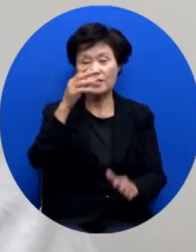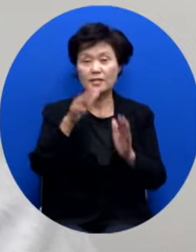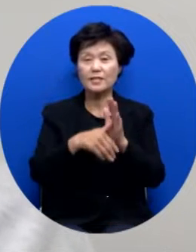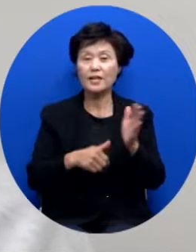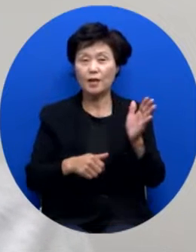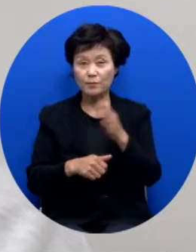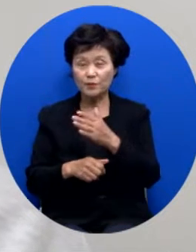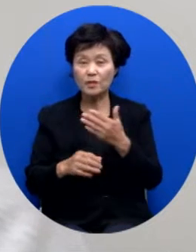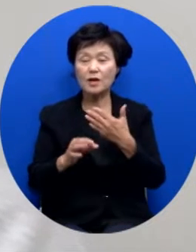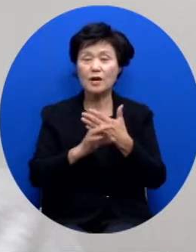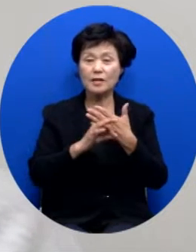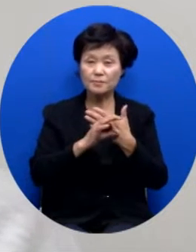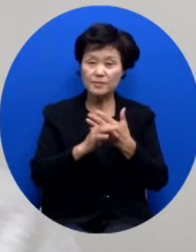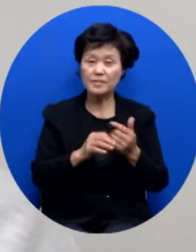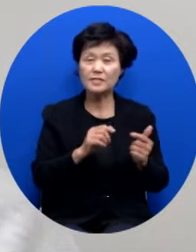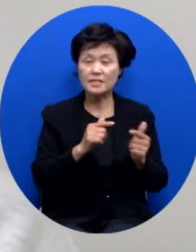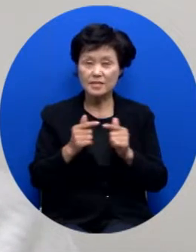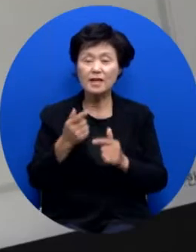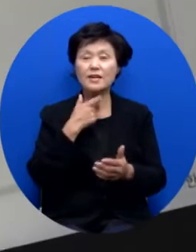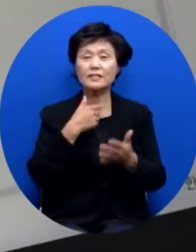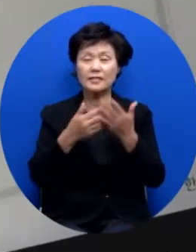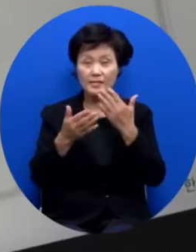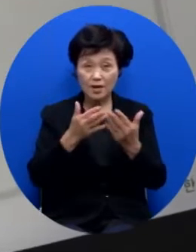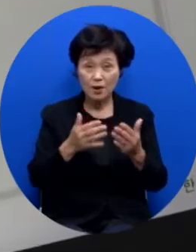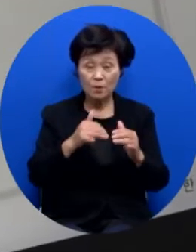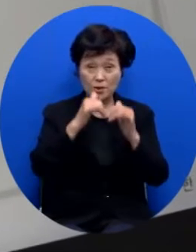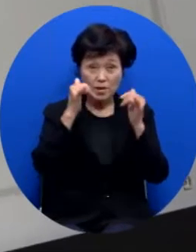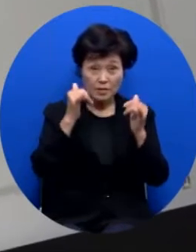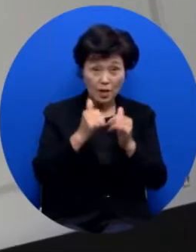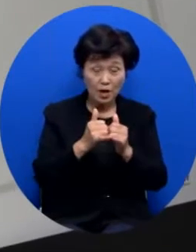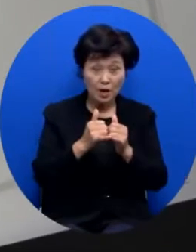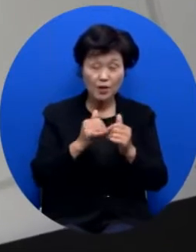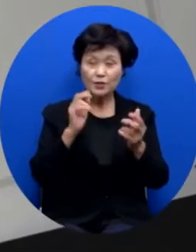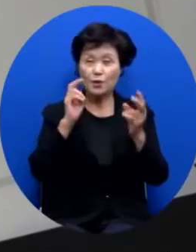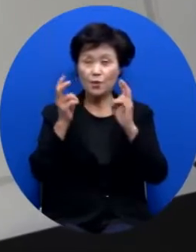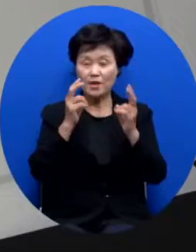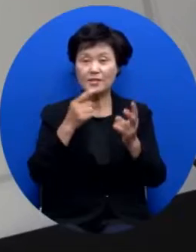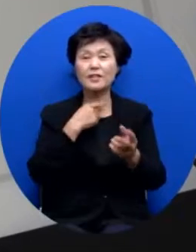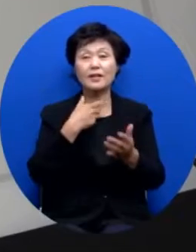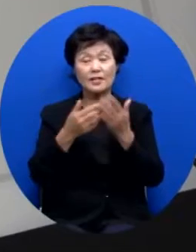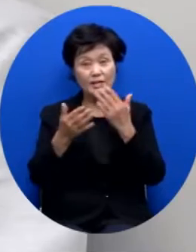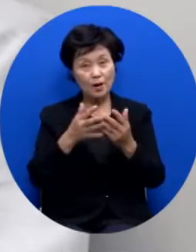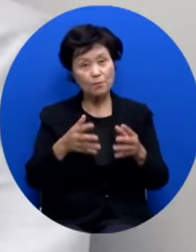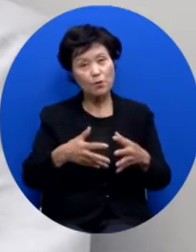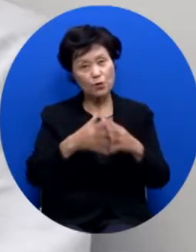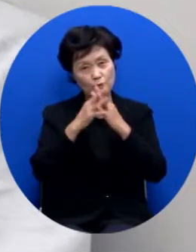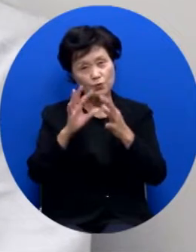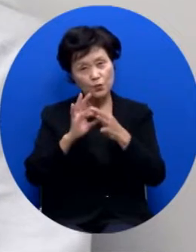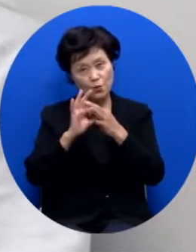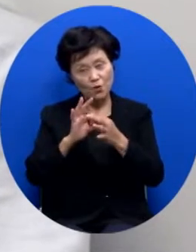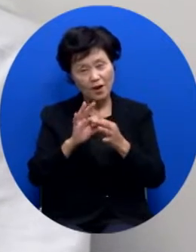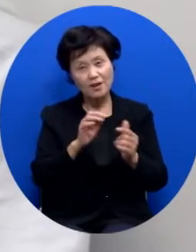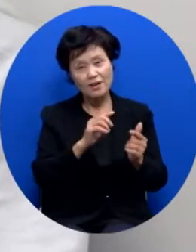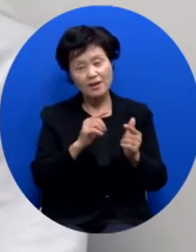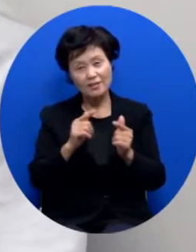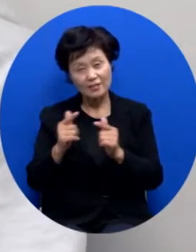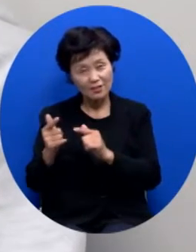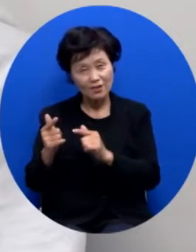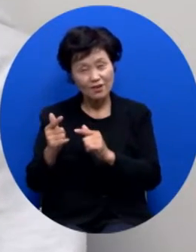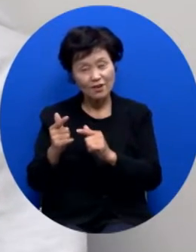인턴쉽과 현장 매니저 체험 사회적 기업 수업 등 건축 관련 개인 프로젝트를 진행 중입니다